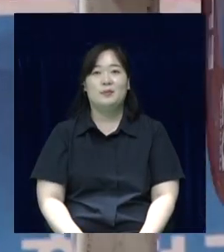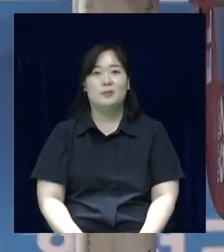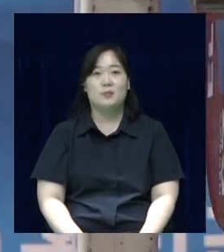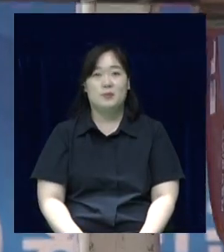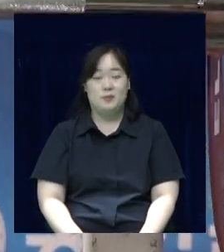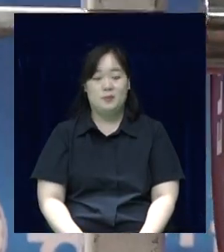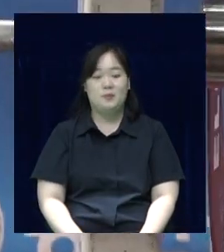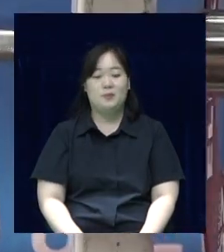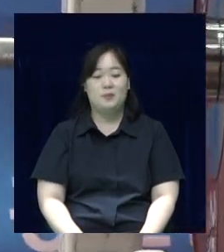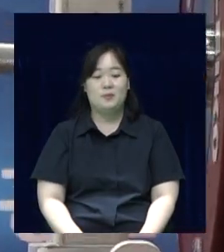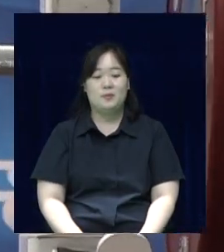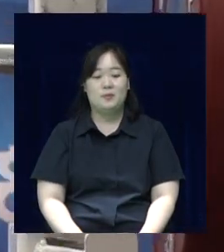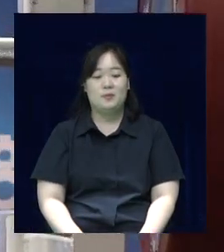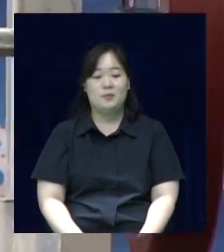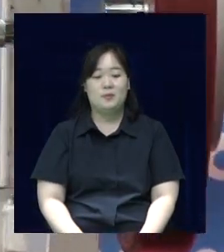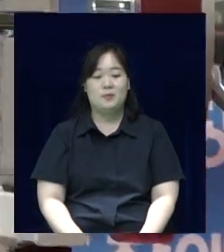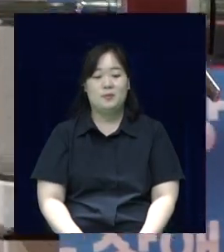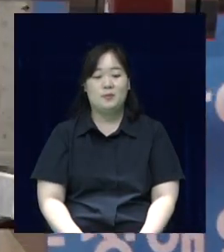굉장히 동작이 좋습니다. 네.